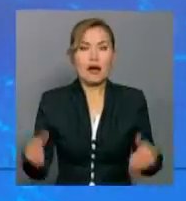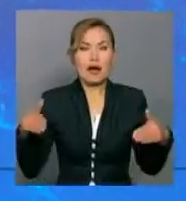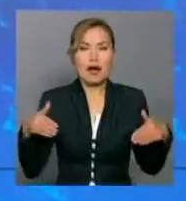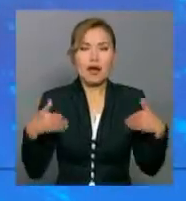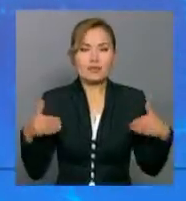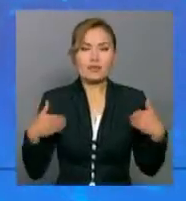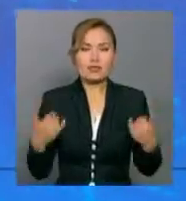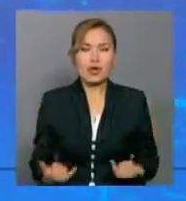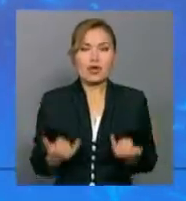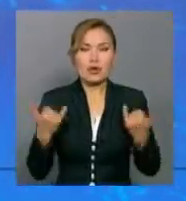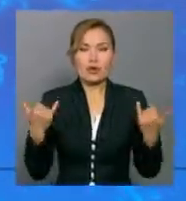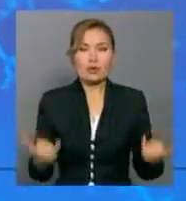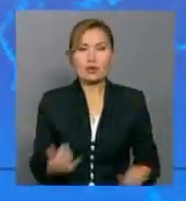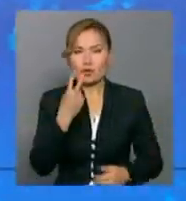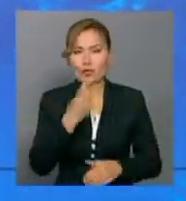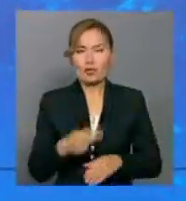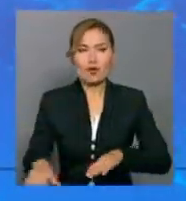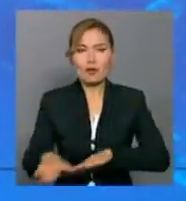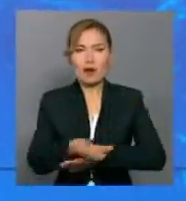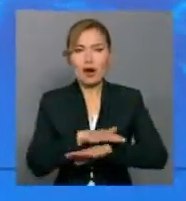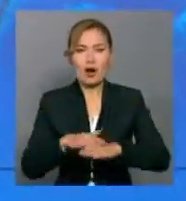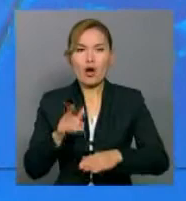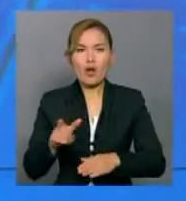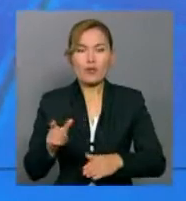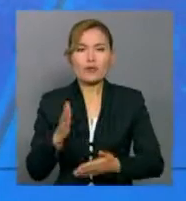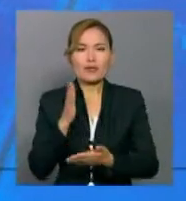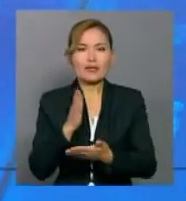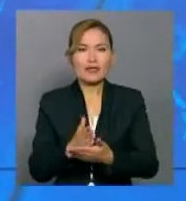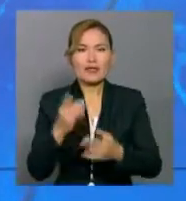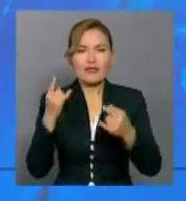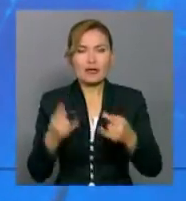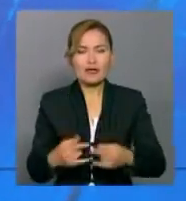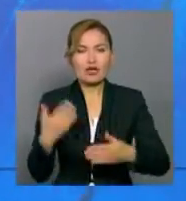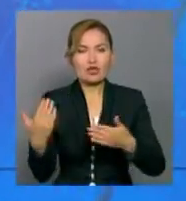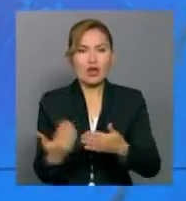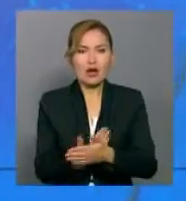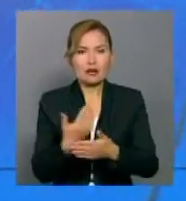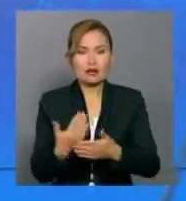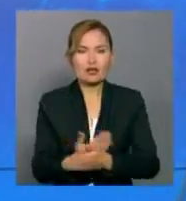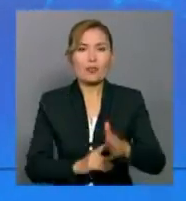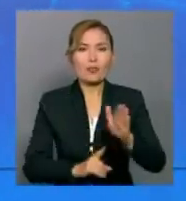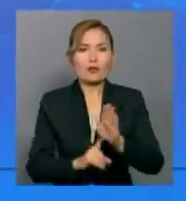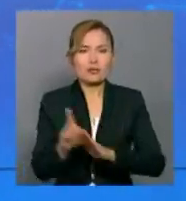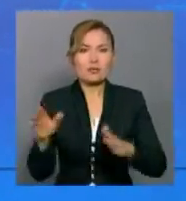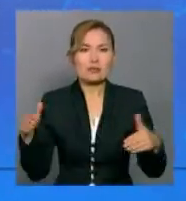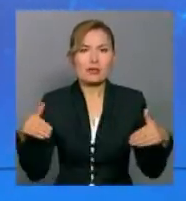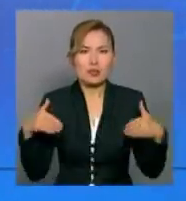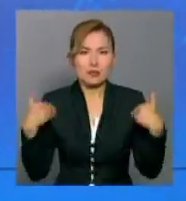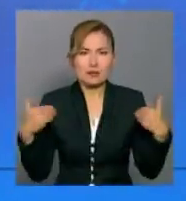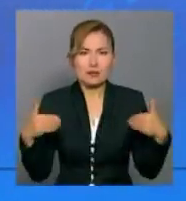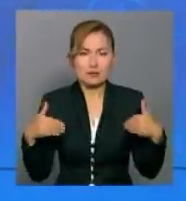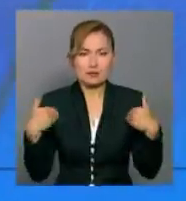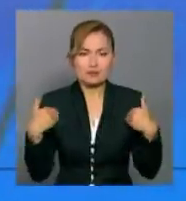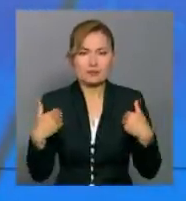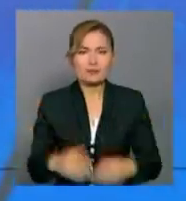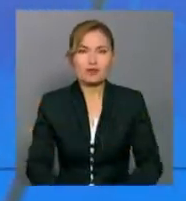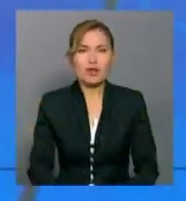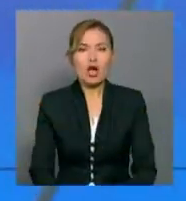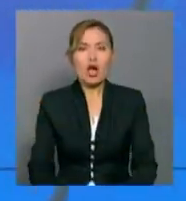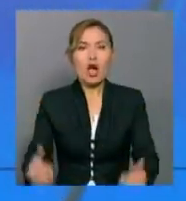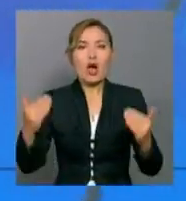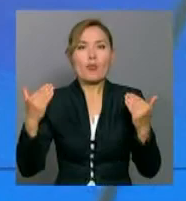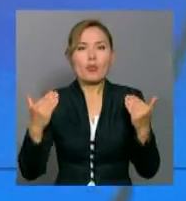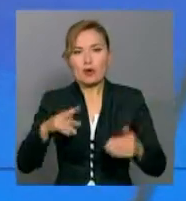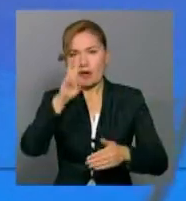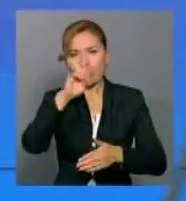бүгін эфирде жаңалықтар, олармен сіздерді мен Эльвира Иванова және сорда аудармашы әріптесім Самал Жантемір таныстыратын боламыз. Армысыздар.